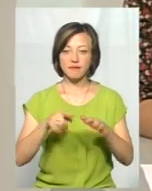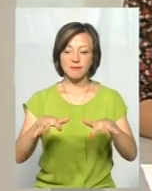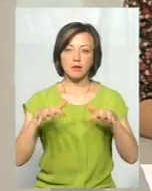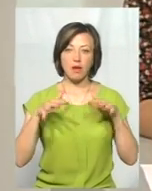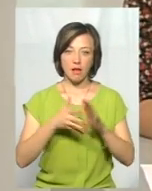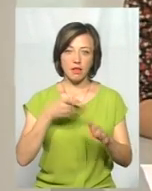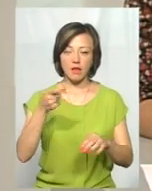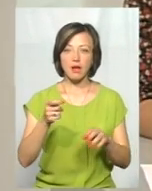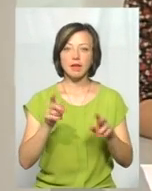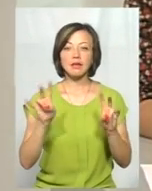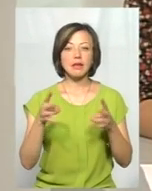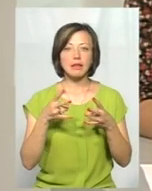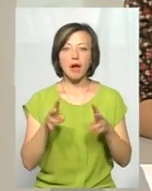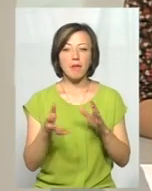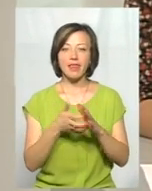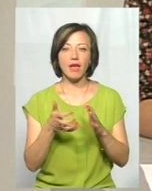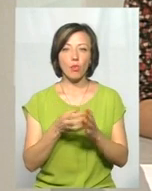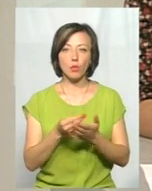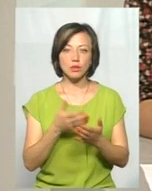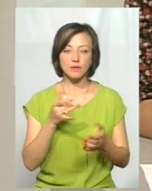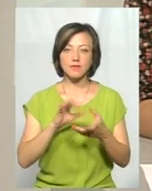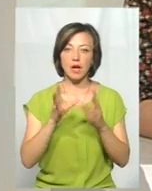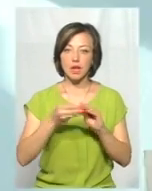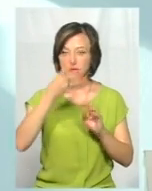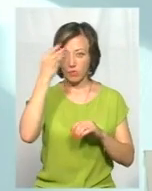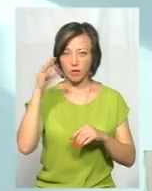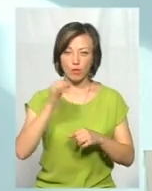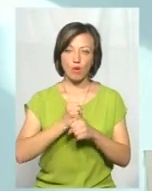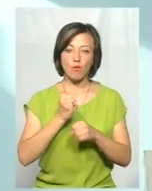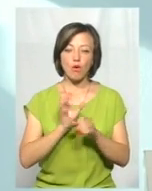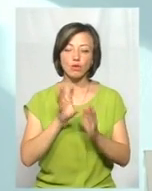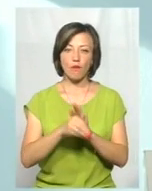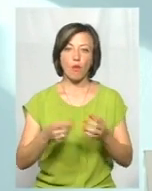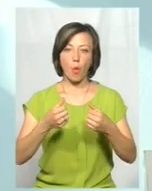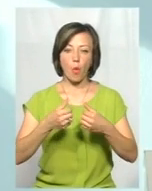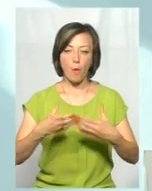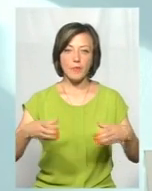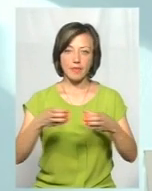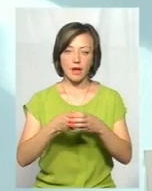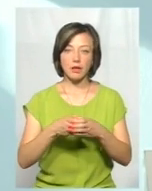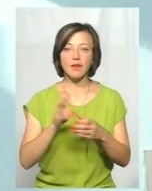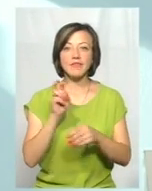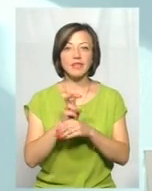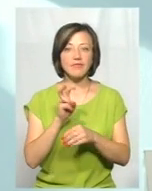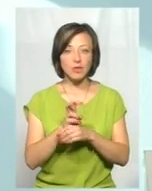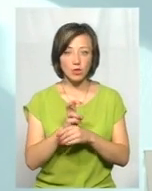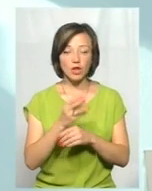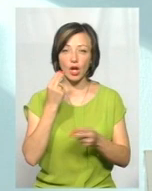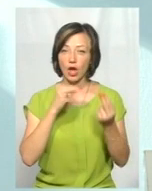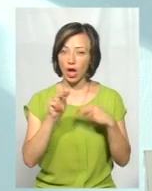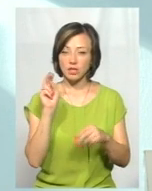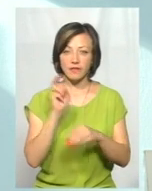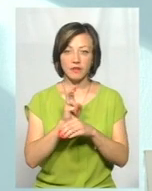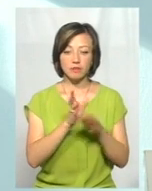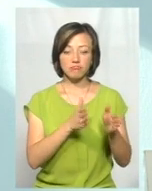Тому не варто недооцінювати і взагалі забувати про роботу в комітетах. Що стосується відвідуваності комітетів, то найкраще